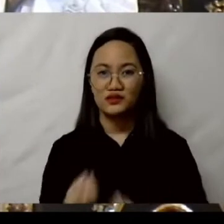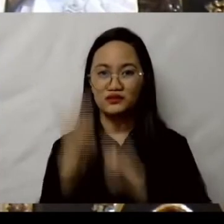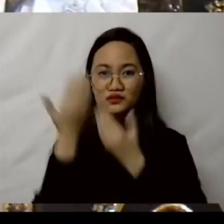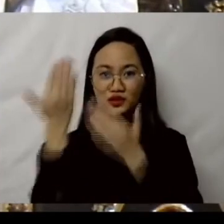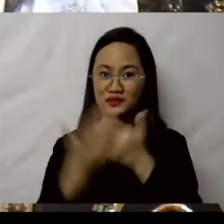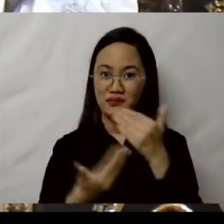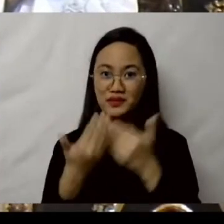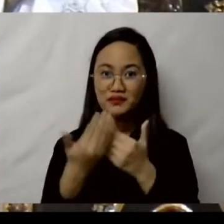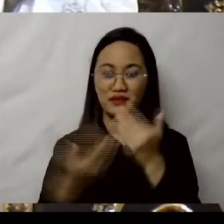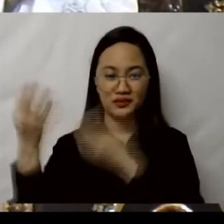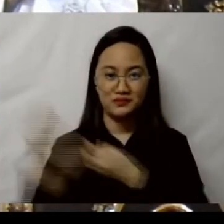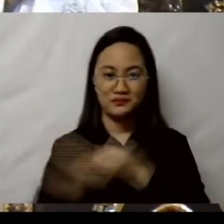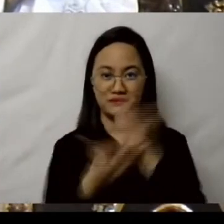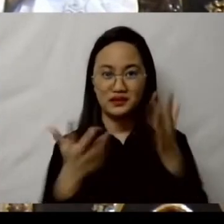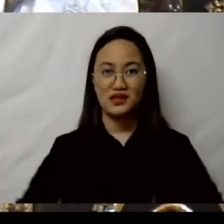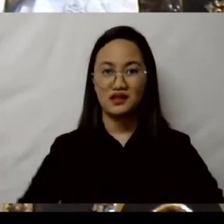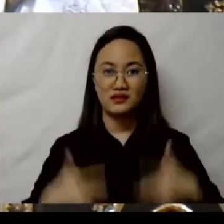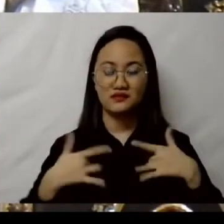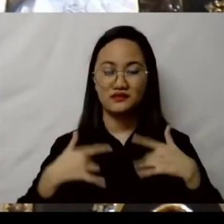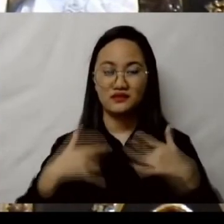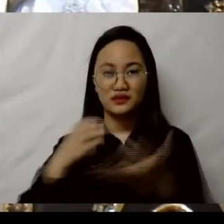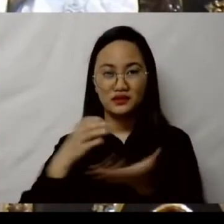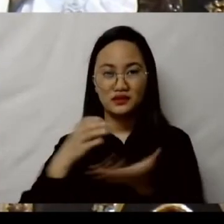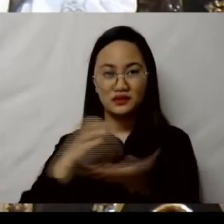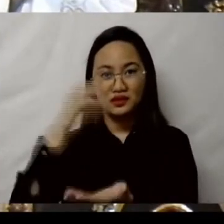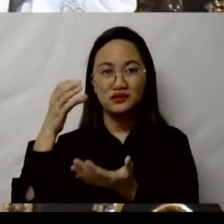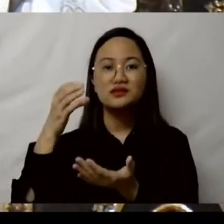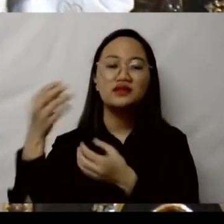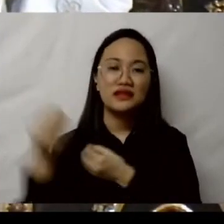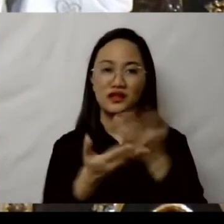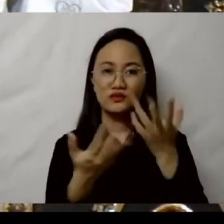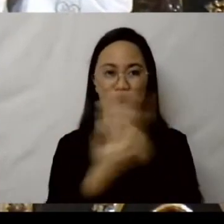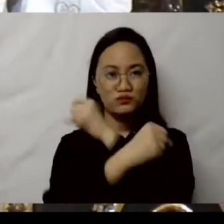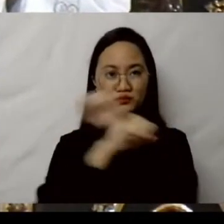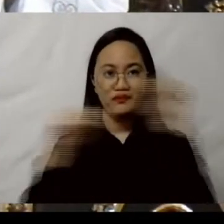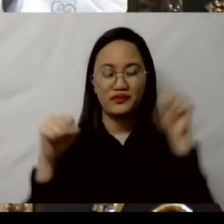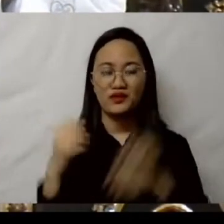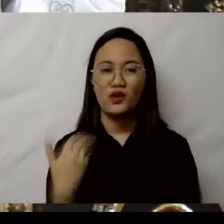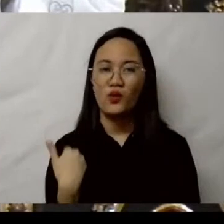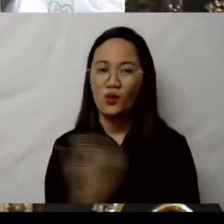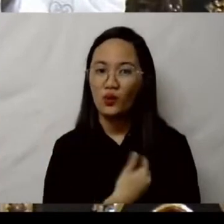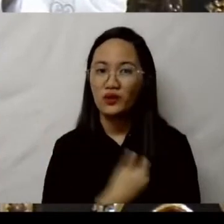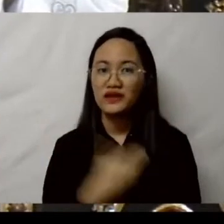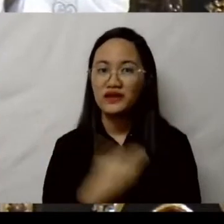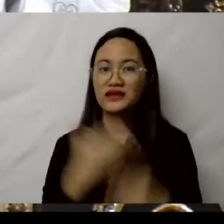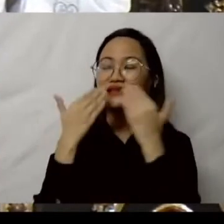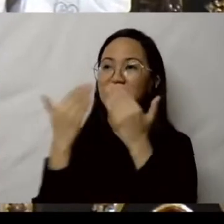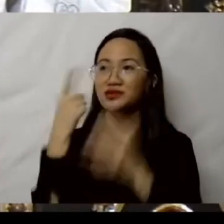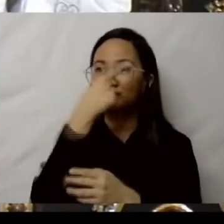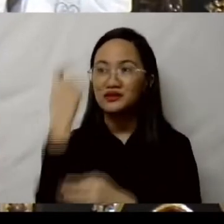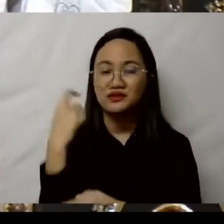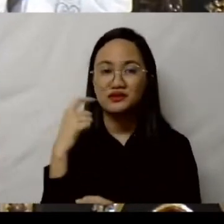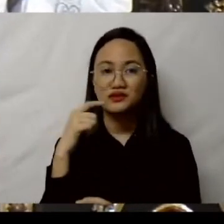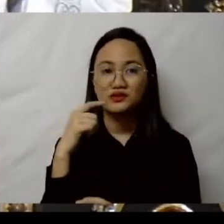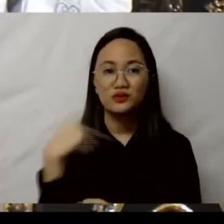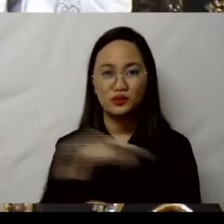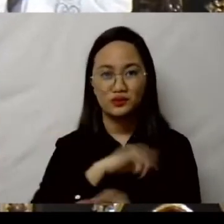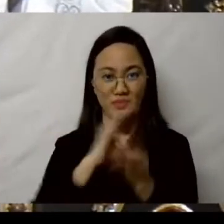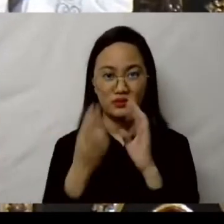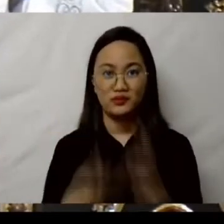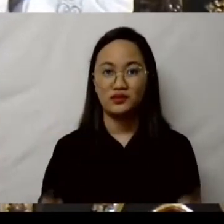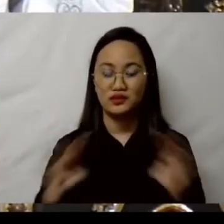nagbibigay buhay at ang kalis na nagkakaloob ng kaligtasan. Kami nagpapasalamat dahil kami iyong minarapat na tumayo sa harap